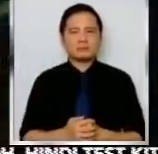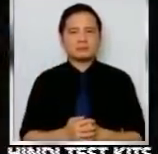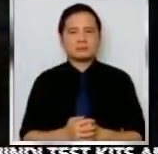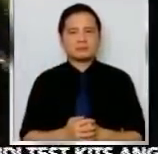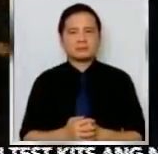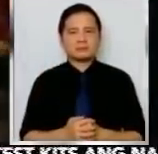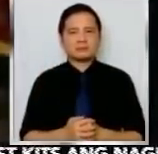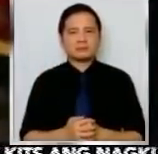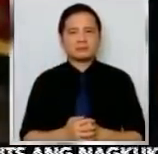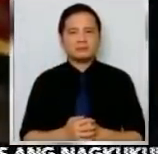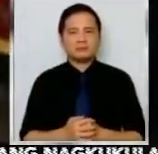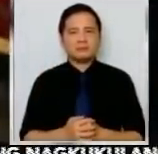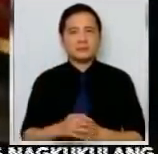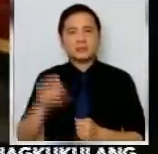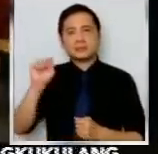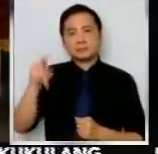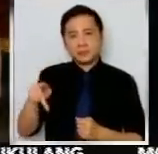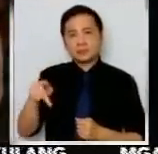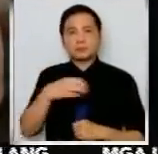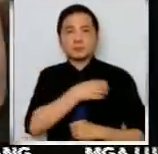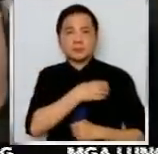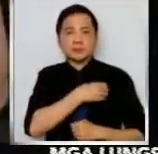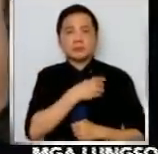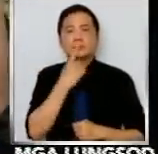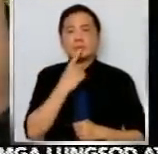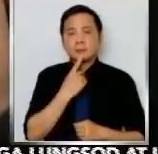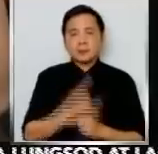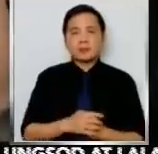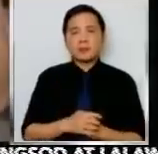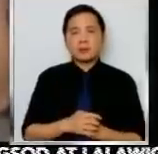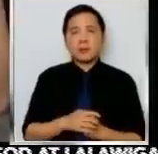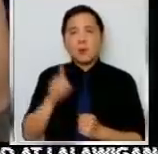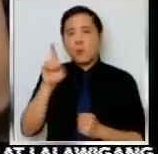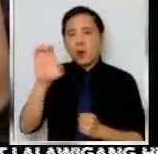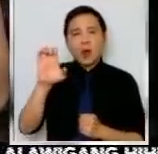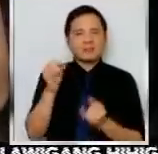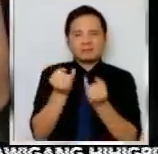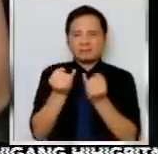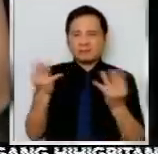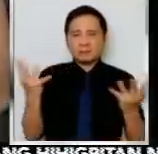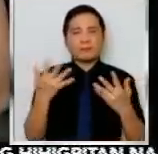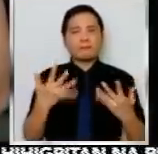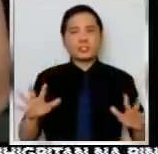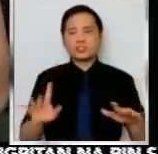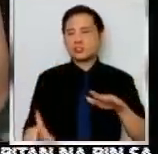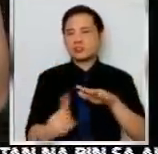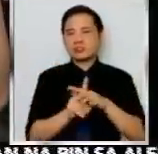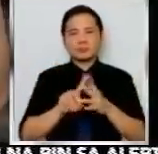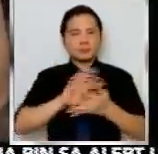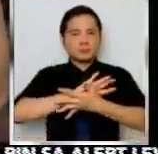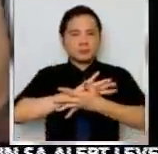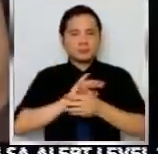Vicky, ayon sa San Pedro City Police ay mahigit 100 na ang active cases sa araw na to dito nga sa San Pedro City. Kaya naman paalala ng mga otoridad sa